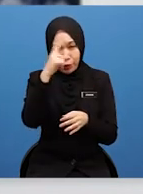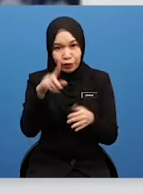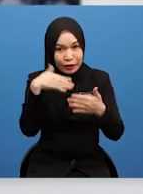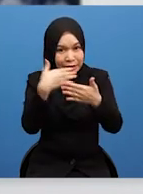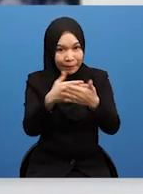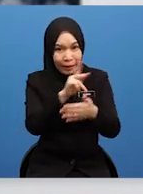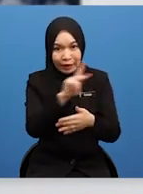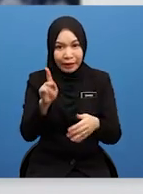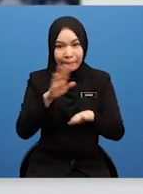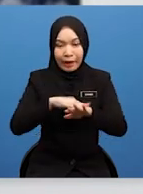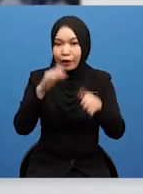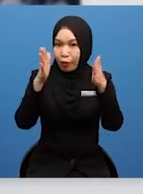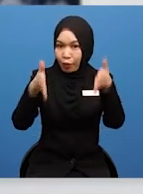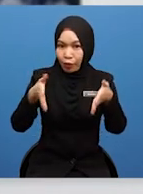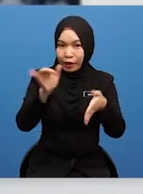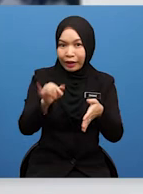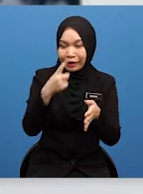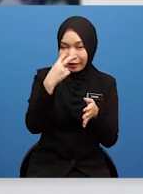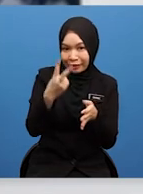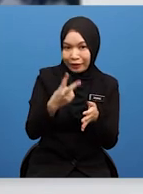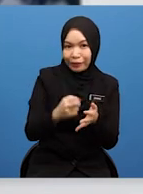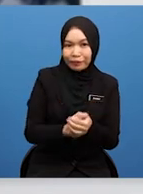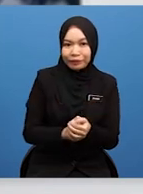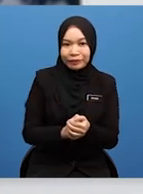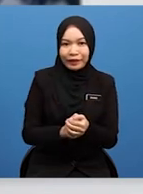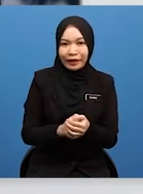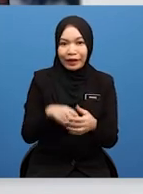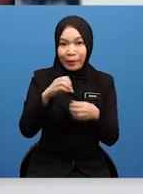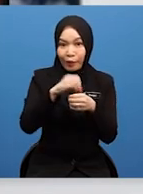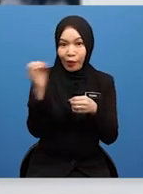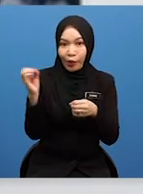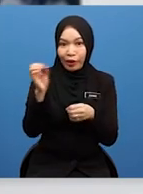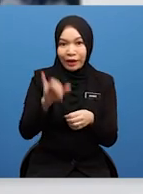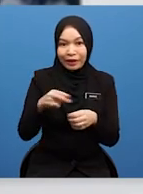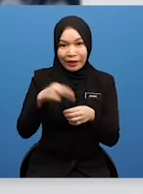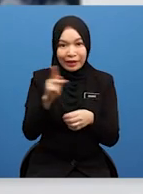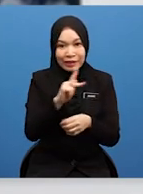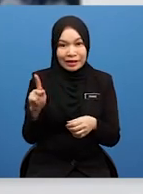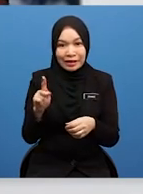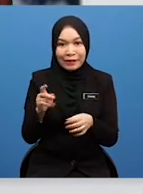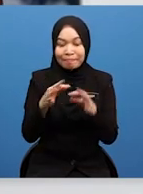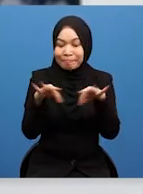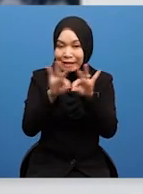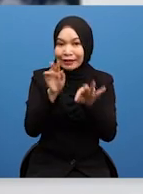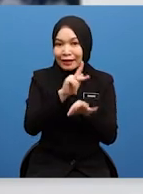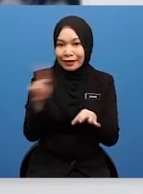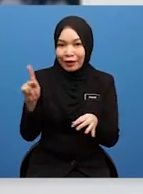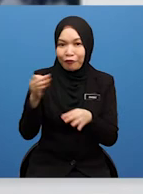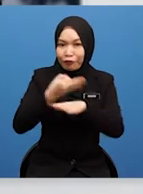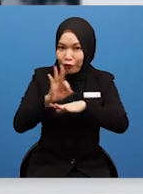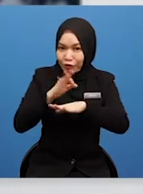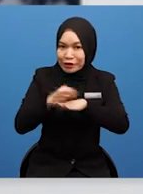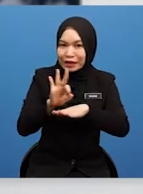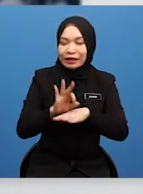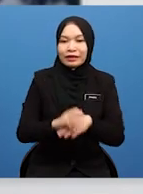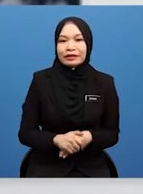halayak menikahi bagi perekaan kulit sebuah produk yang dihasilkan itu lebih mementingkan fungsi Wah ada